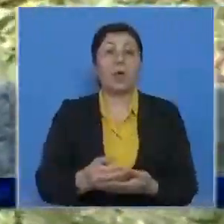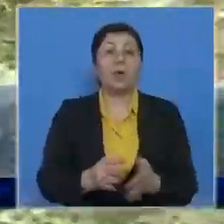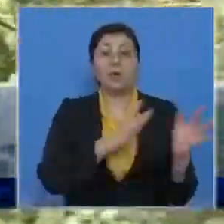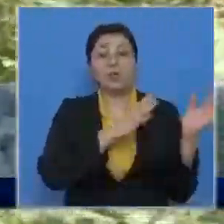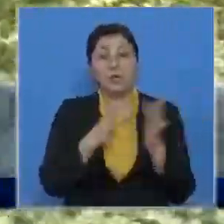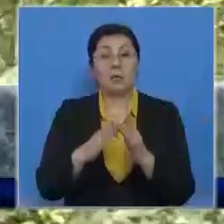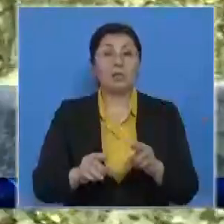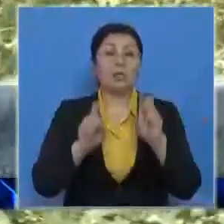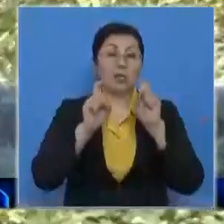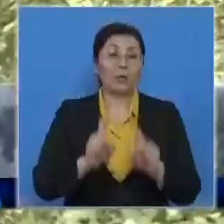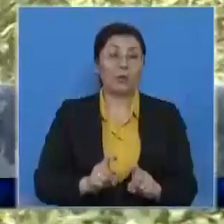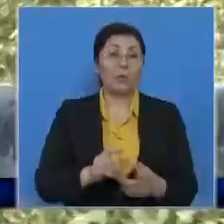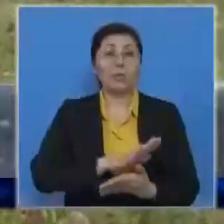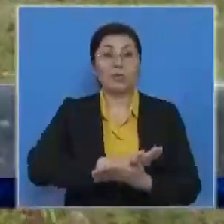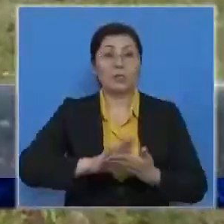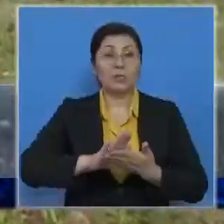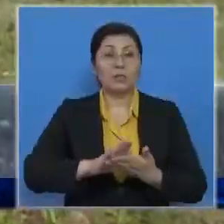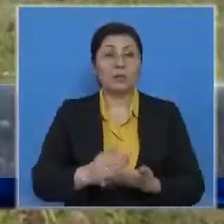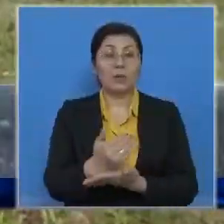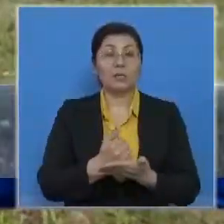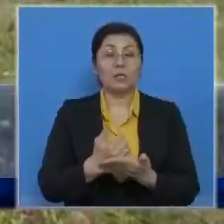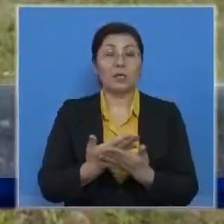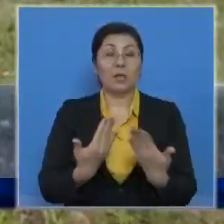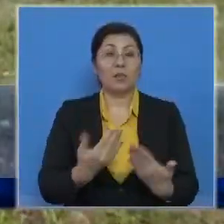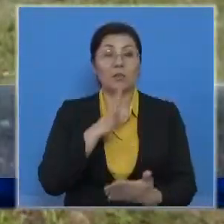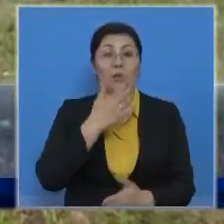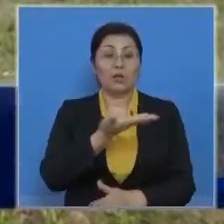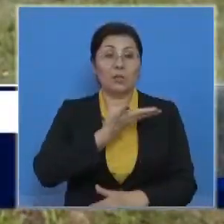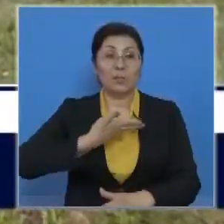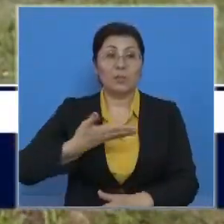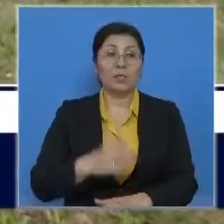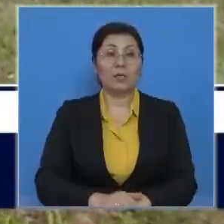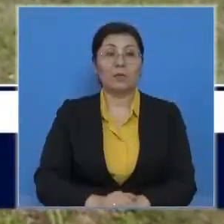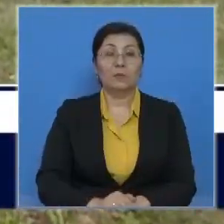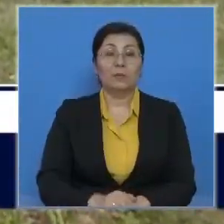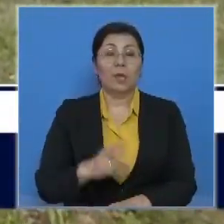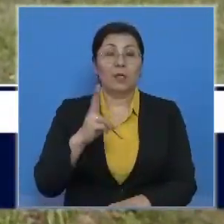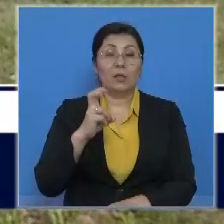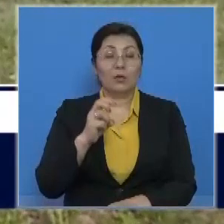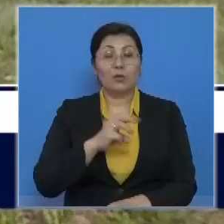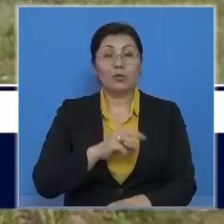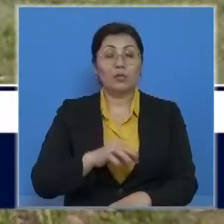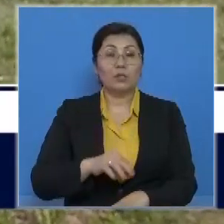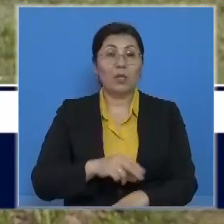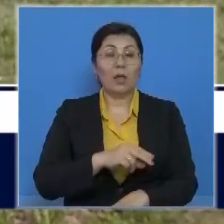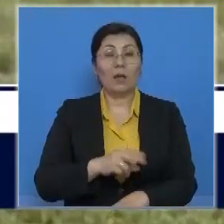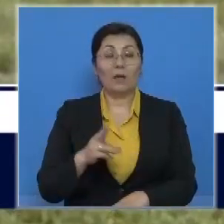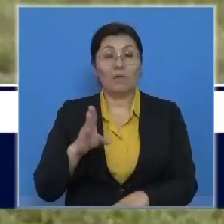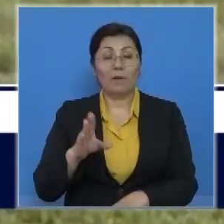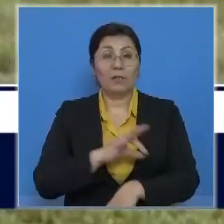сырлап, айналаны қоқыстан тазартады. Қазіргі уақытта біздерде шамамен 200 метр квадрат шөп